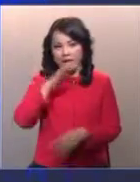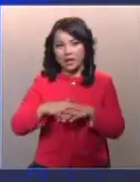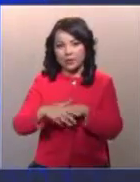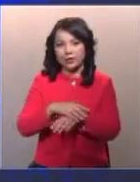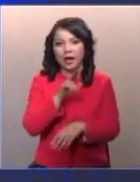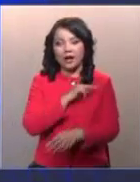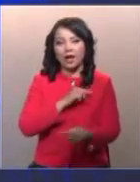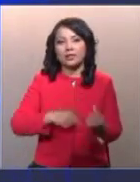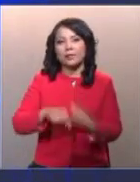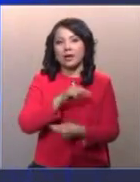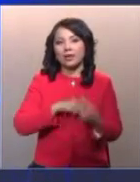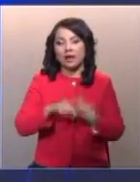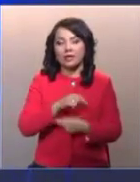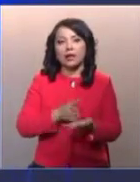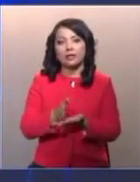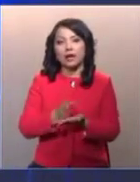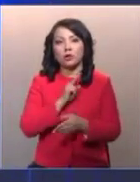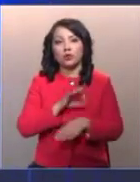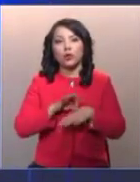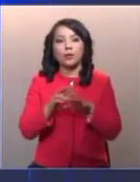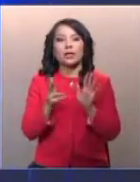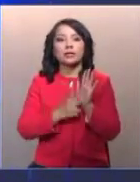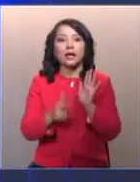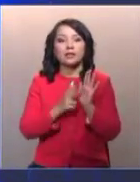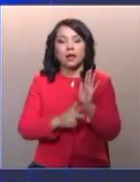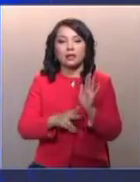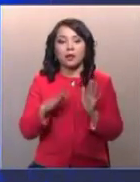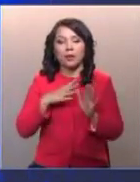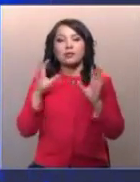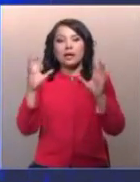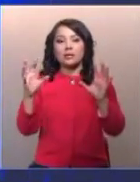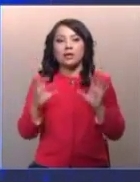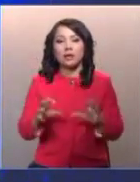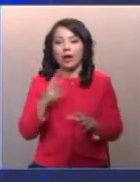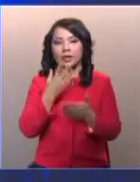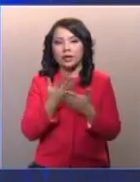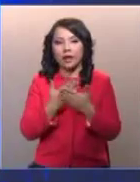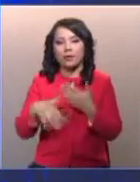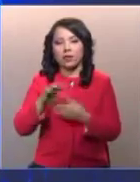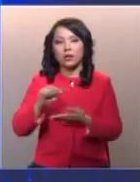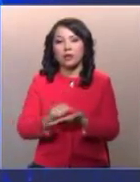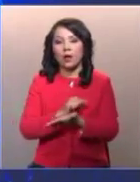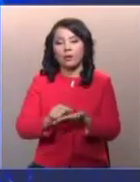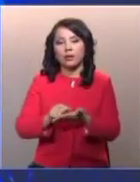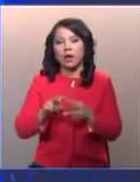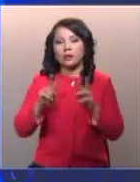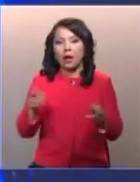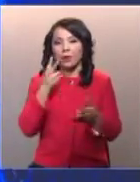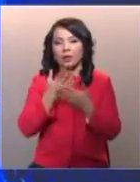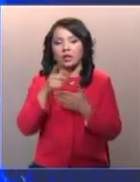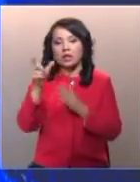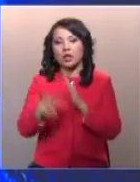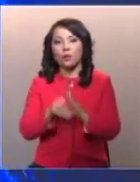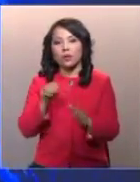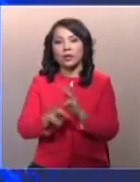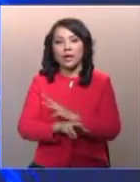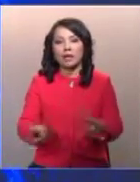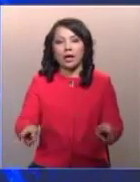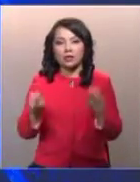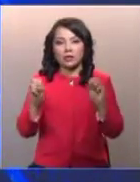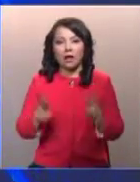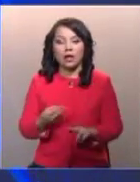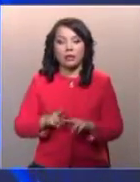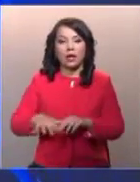Елімізде кәсіпкерлік саласына қатысты 80-нен аса заң бір құжатқа топтастырылды. Бүгін сенат депутаттары кәсіпкерлік кодексін екінші оқылымда